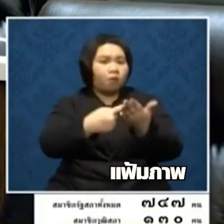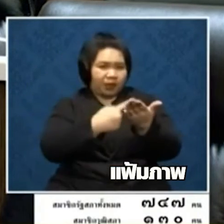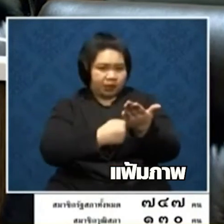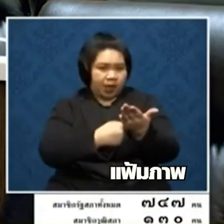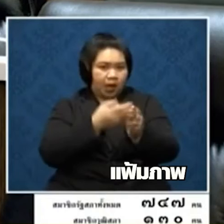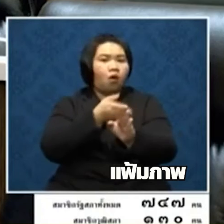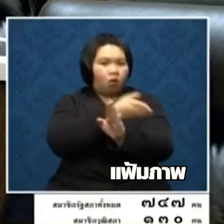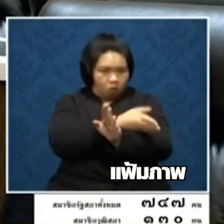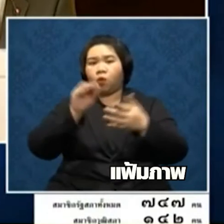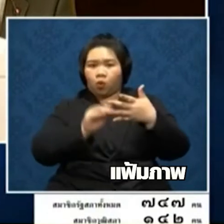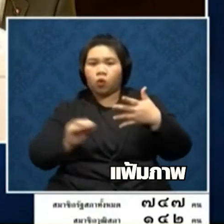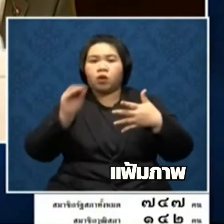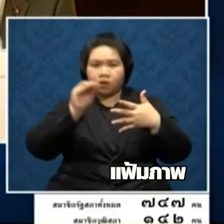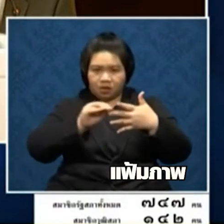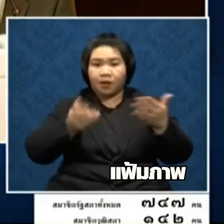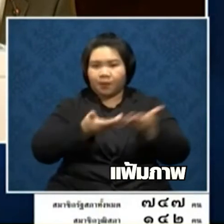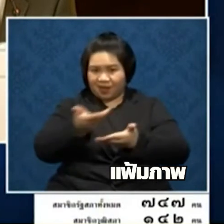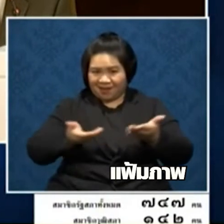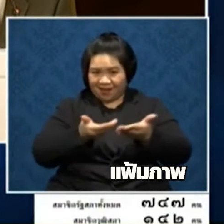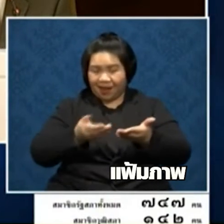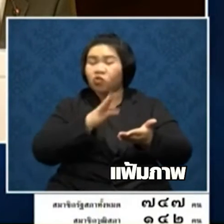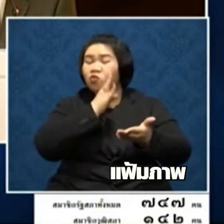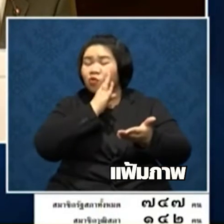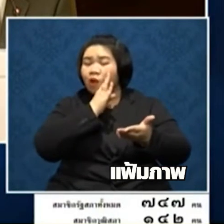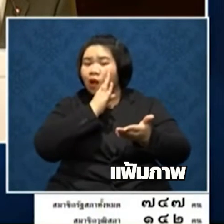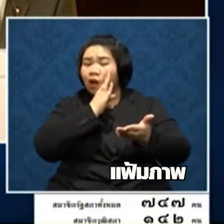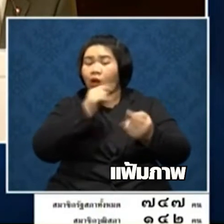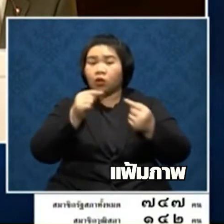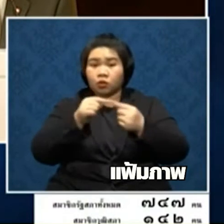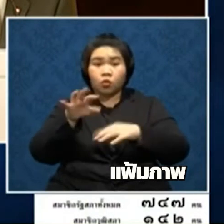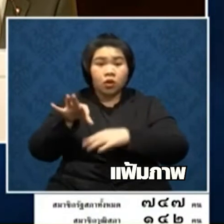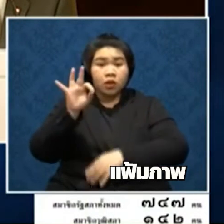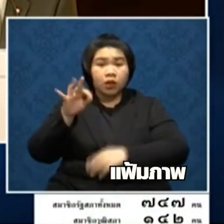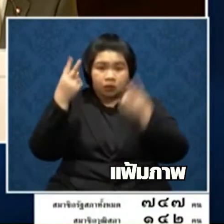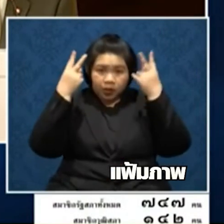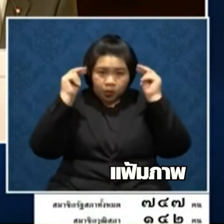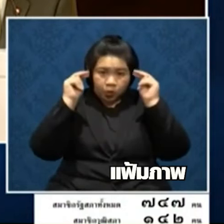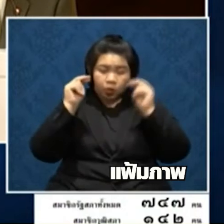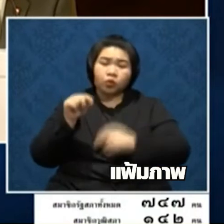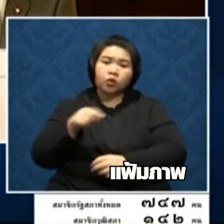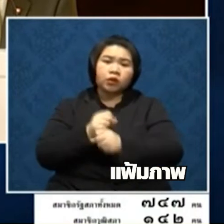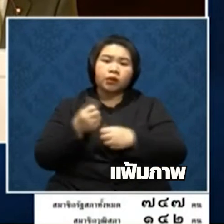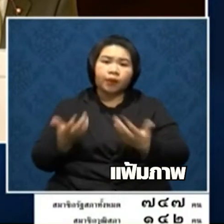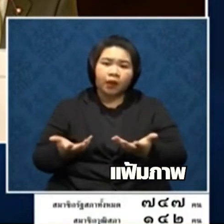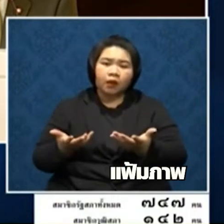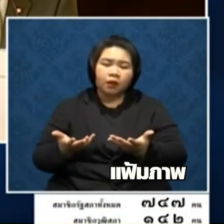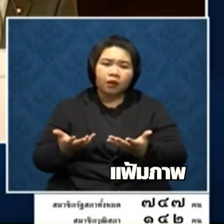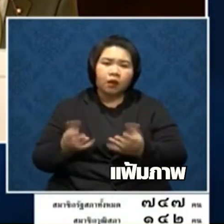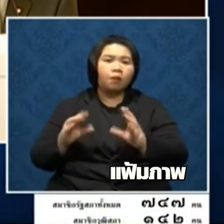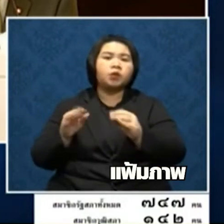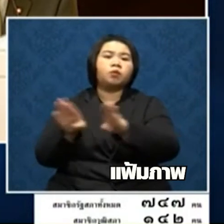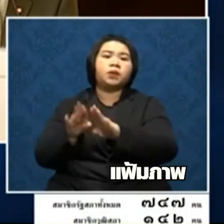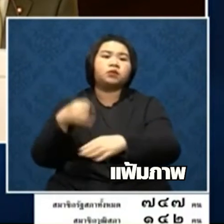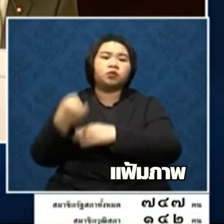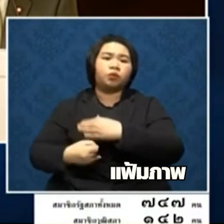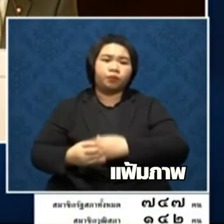จุดอ่อนของรัฐธรรมนูญปี 2560มีมากมายหลายประเด็นขอฝากไปยังสสชุดใหม่ที่จะยกร่างรัฐธรรมนูญฉบับใหม่